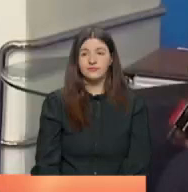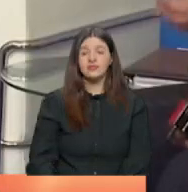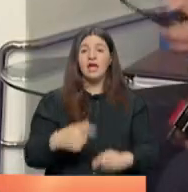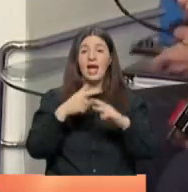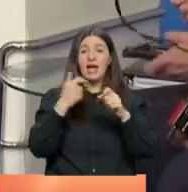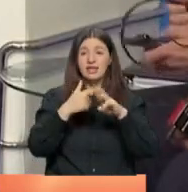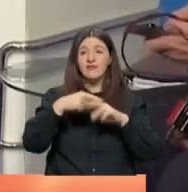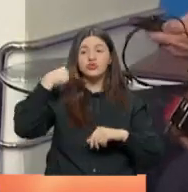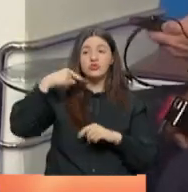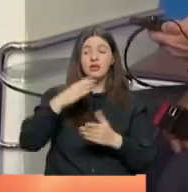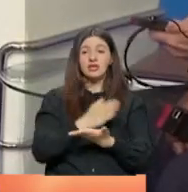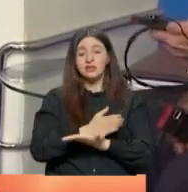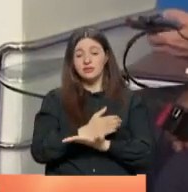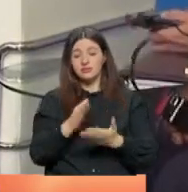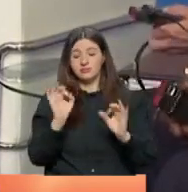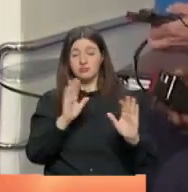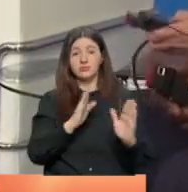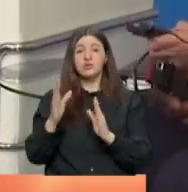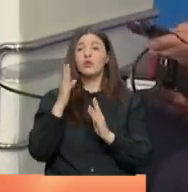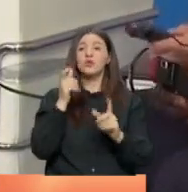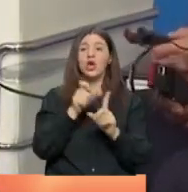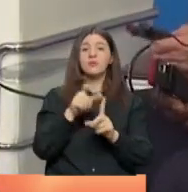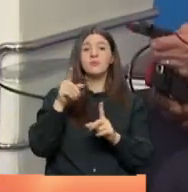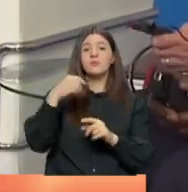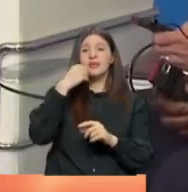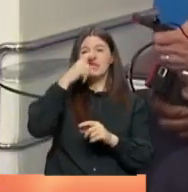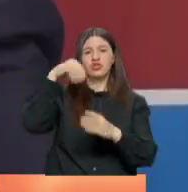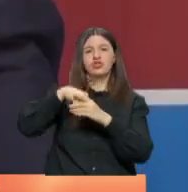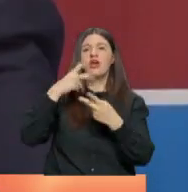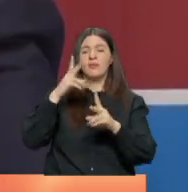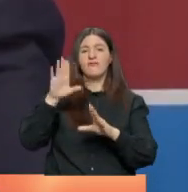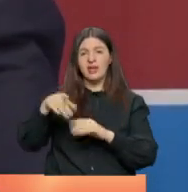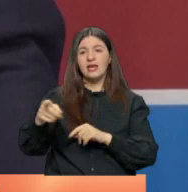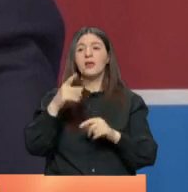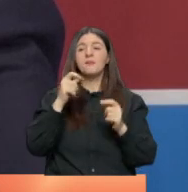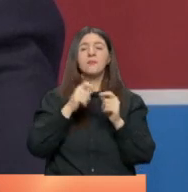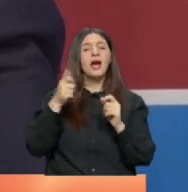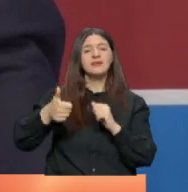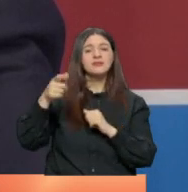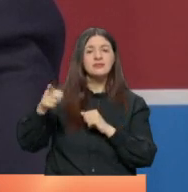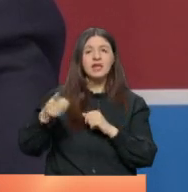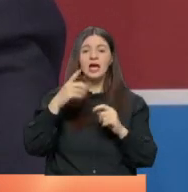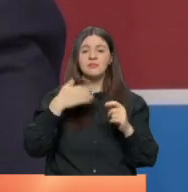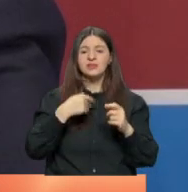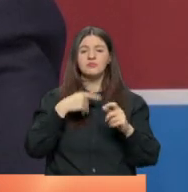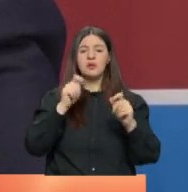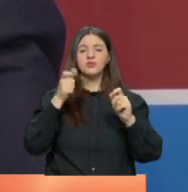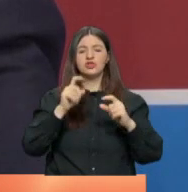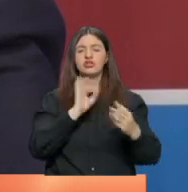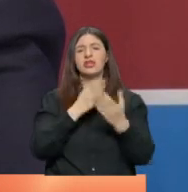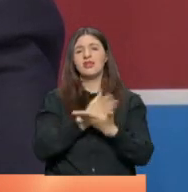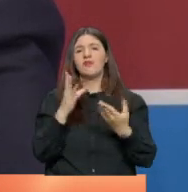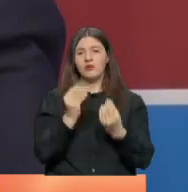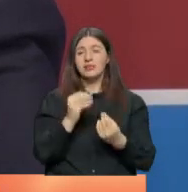Ege ve Suriye'de istikrarı koruması başlığı Beyaz Saray'ın açıklamasında da yer alırken Biden arzumuz yapıcı ilişkilerin sürmesi dedi.